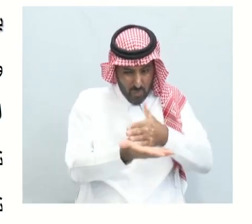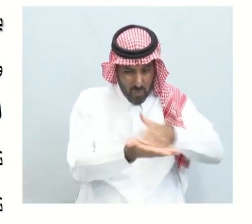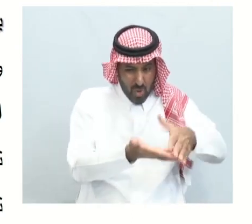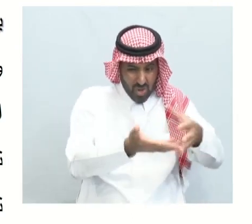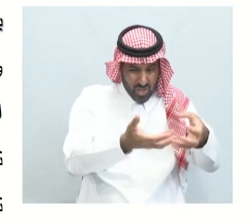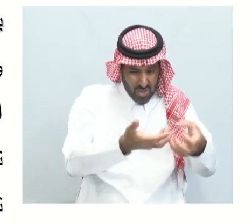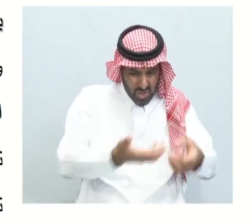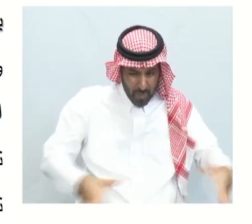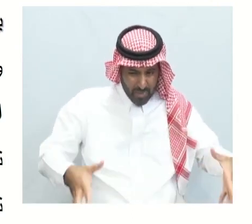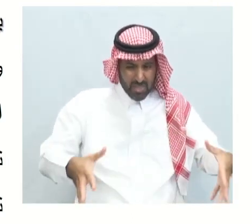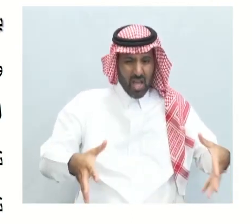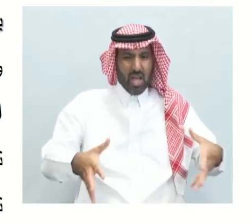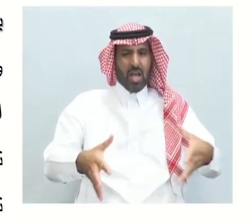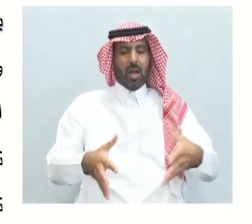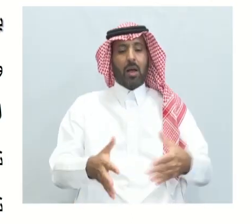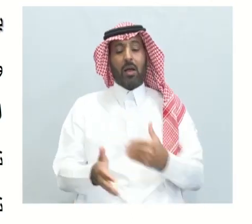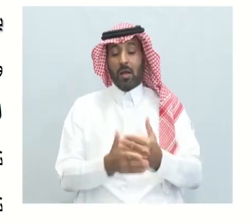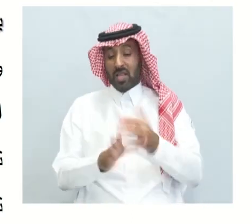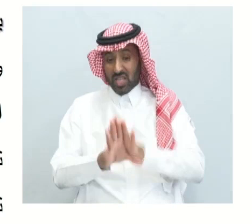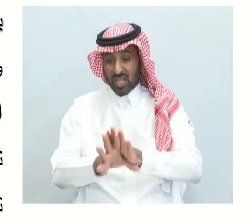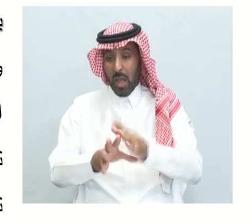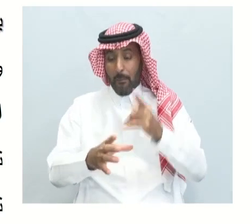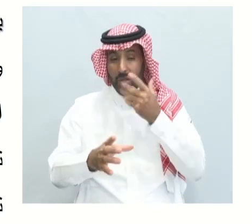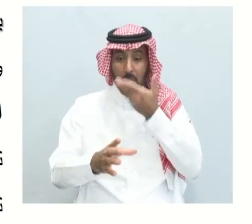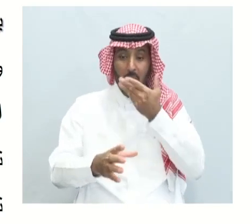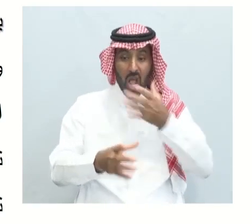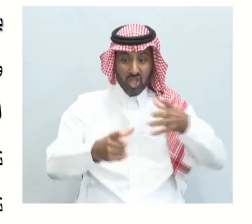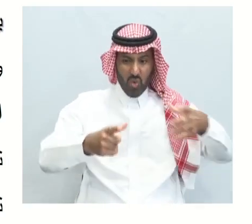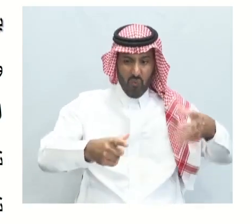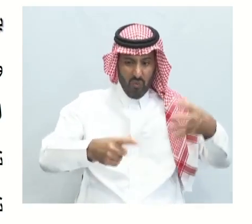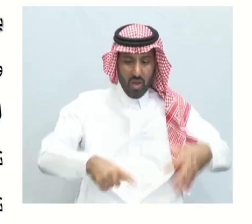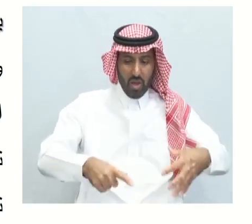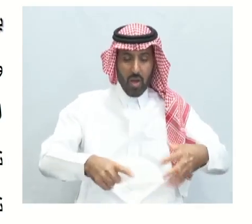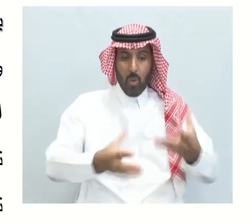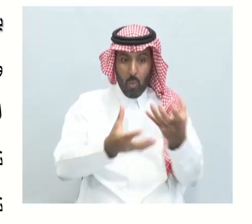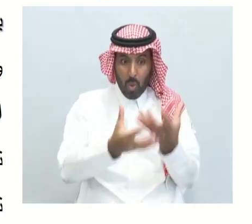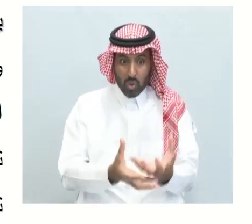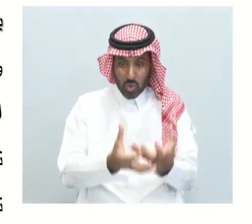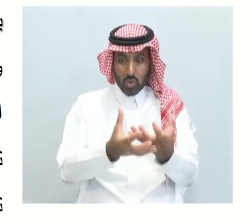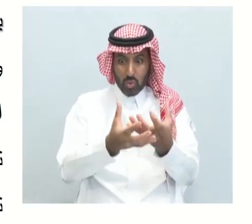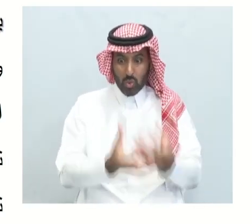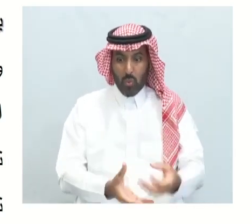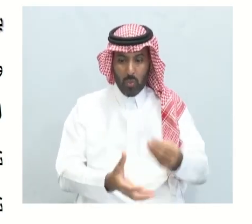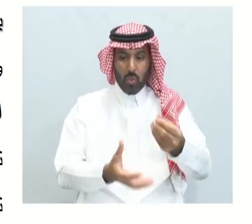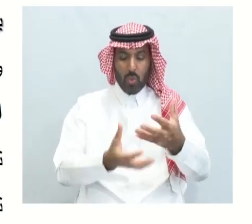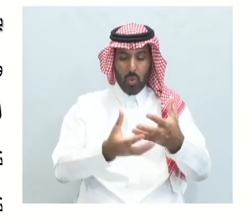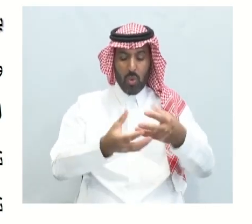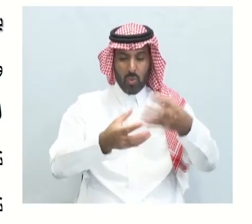اليابسه حيث يدعم حجم المياه الجوفيه وزن التربه والرسوبية